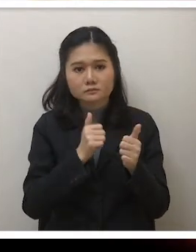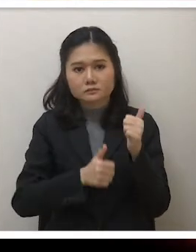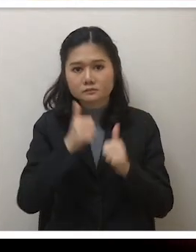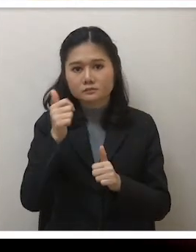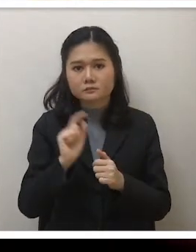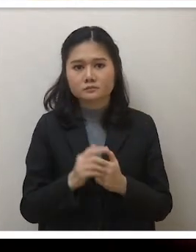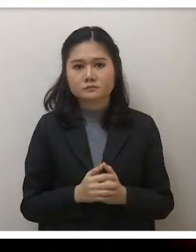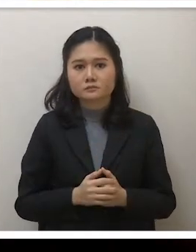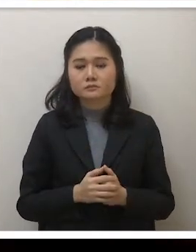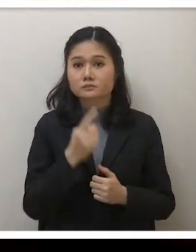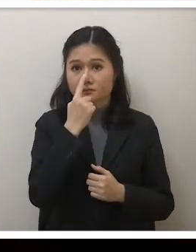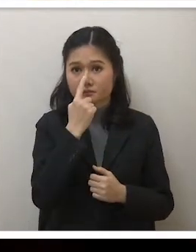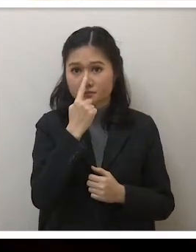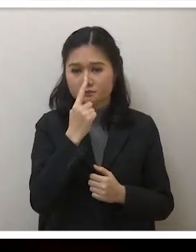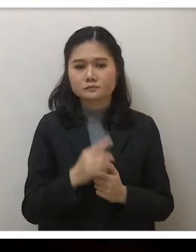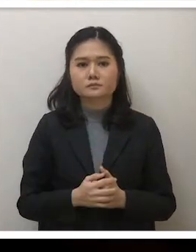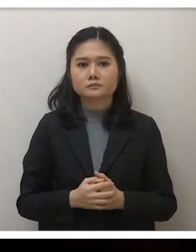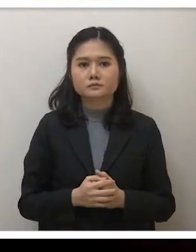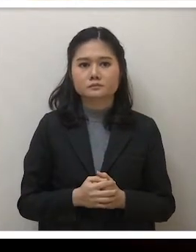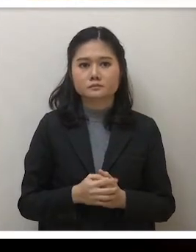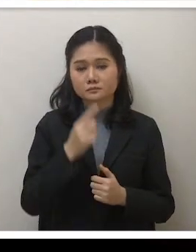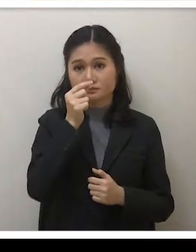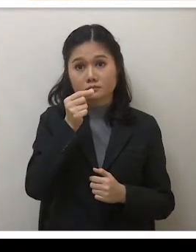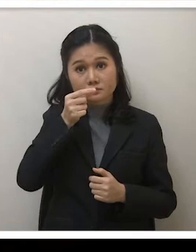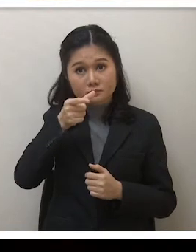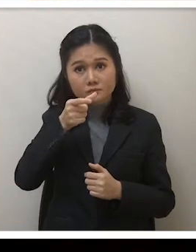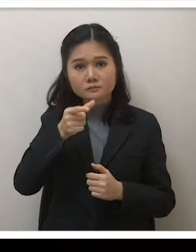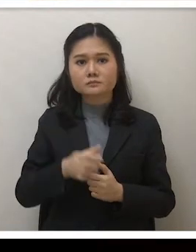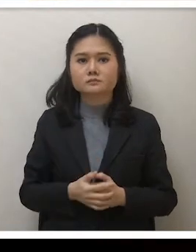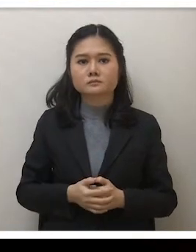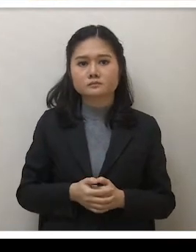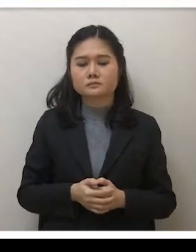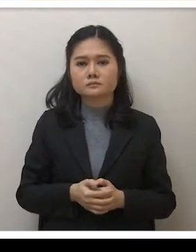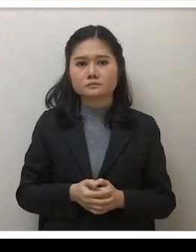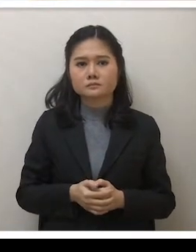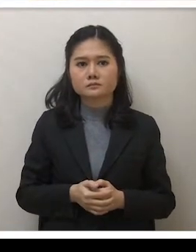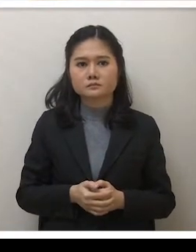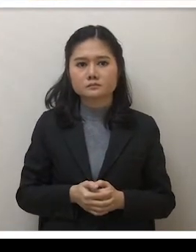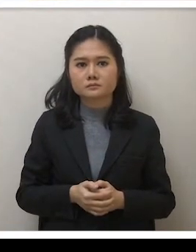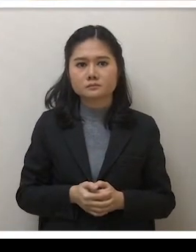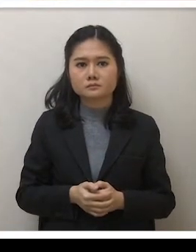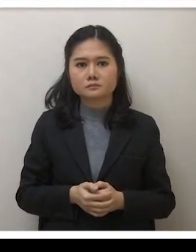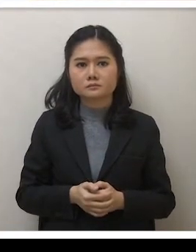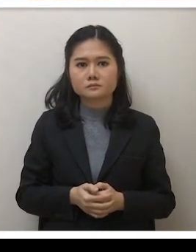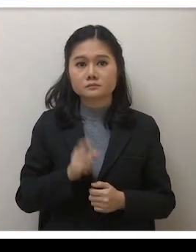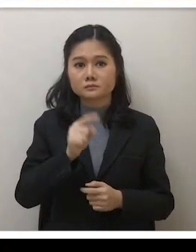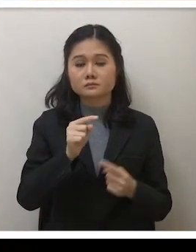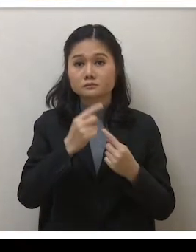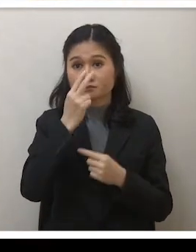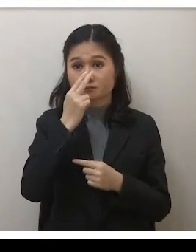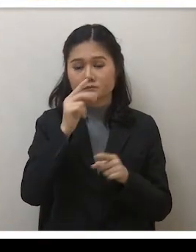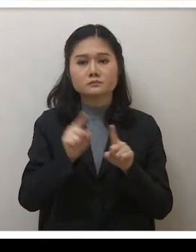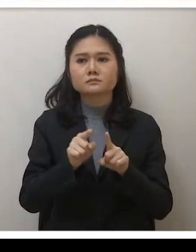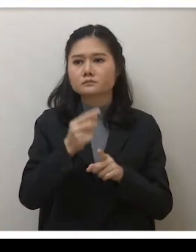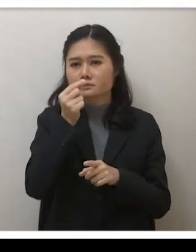คือจมูกจะยื่นมากนะฮะยื่นมากตามความเป็นจริงของใบหน้าคนก็จมูก